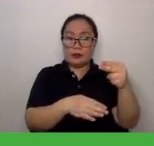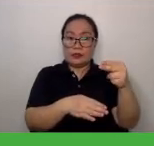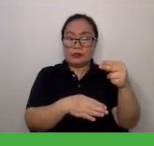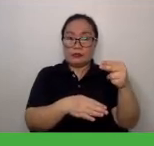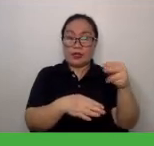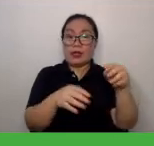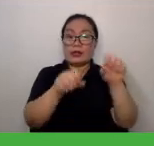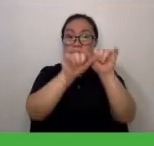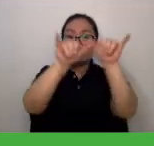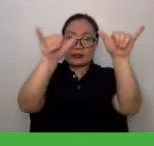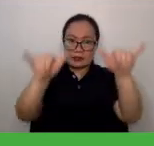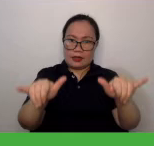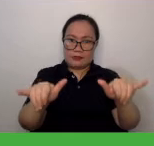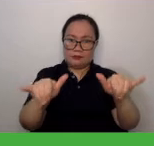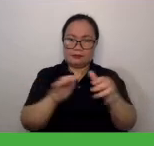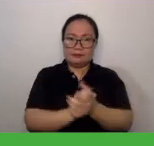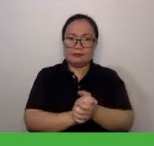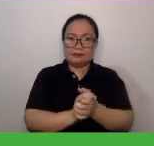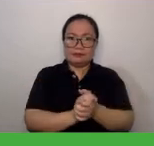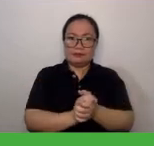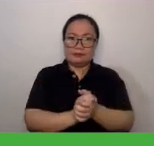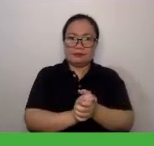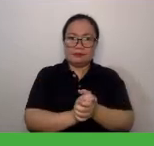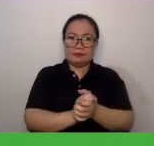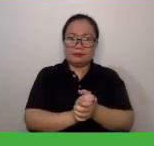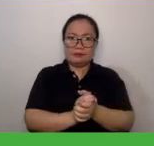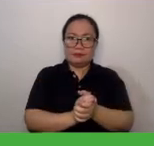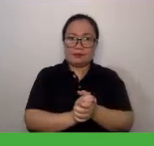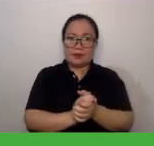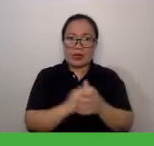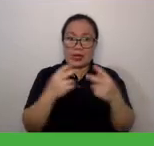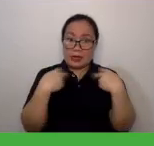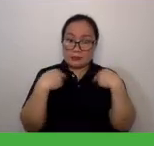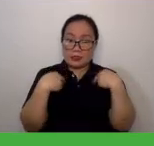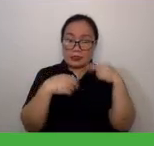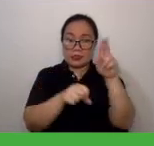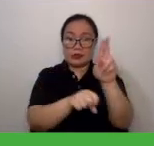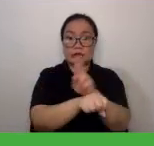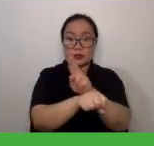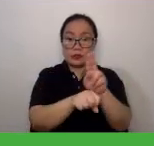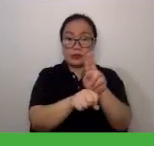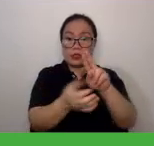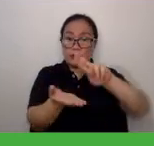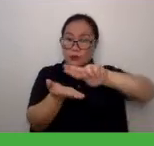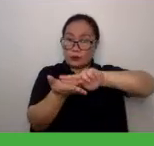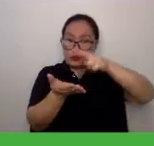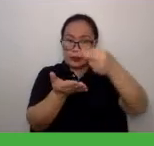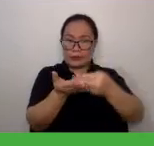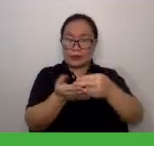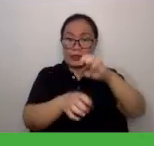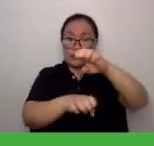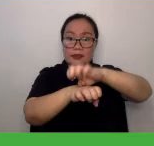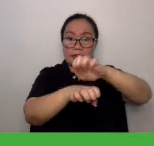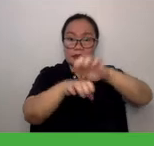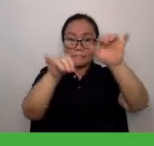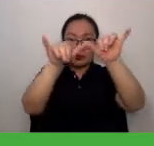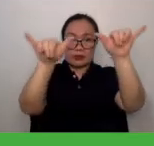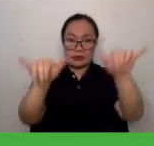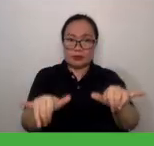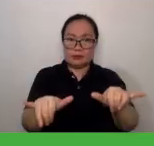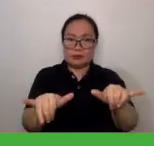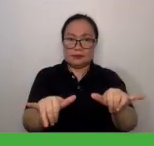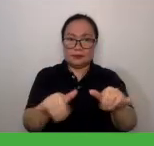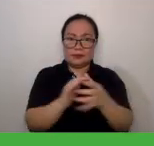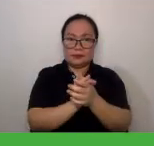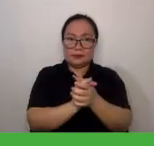System. Dun nakabase ang English system. Actually, meron tayong mga ginagamit na units sa English system. So, dito